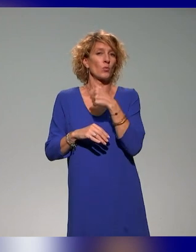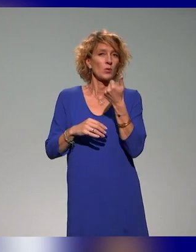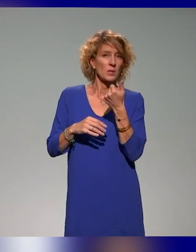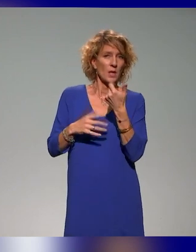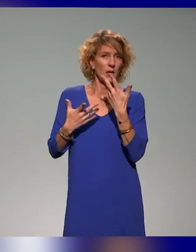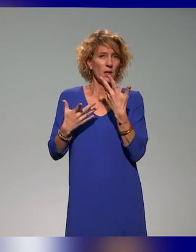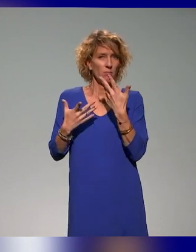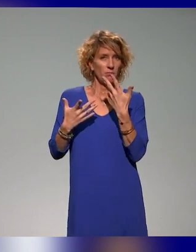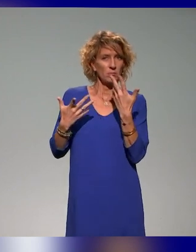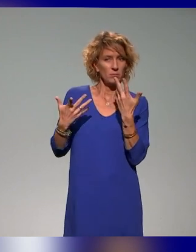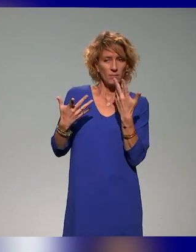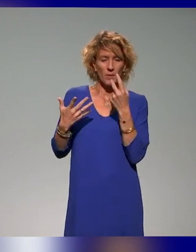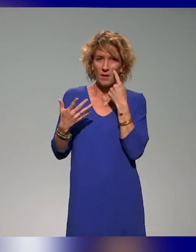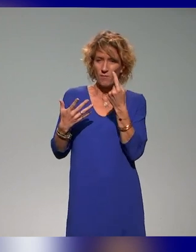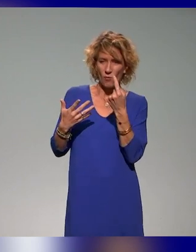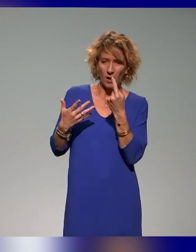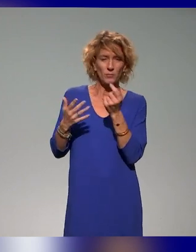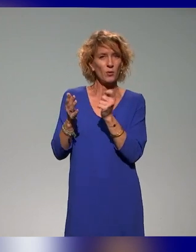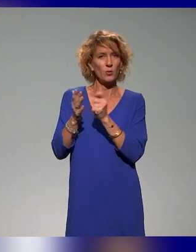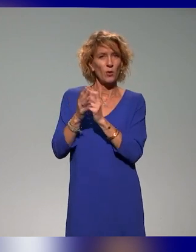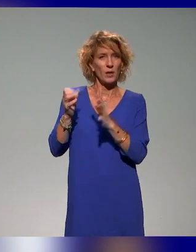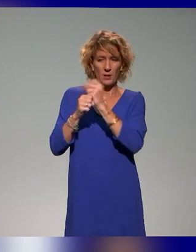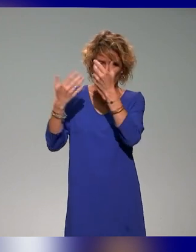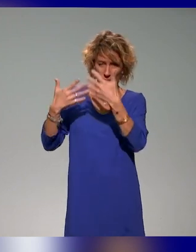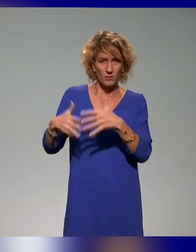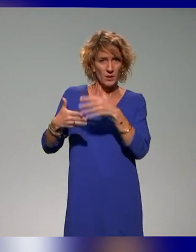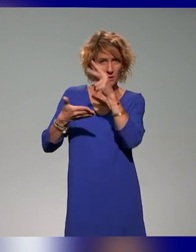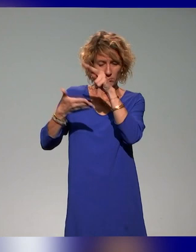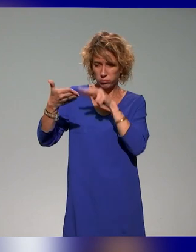une première fois ce qu'ils ont conçu, est-ce qu'ils étaient